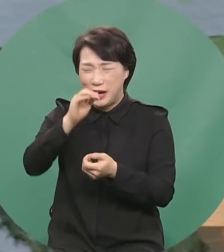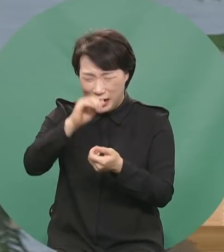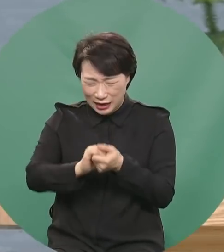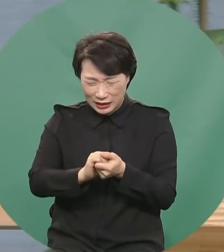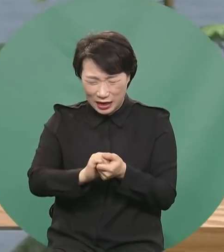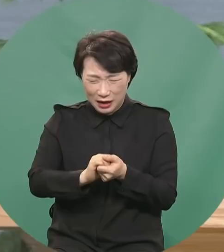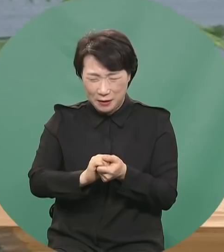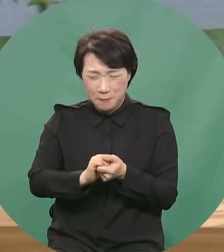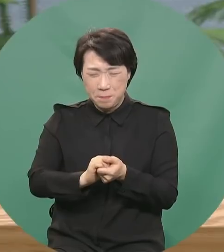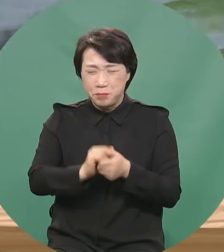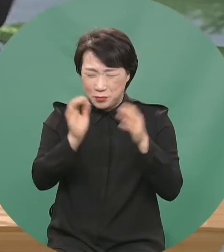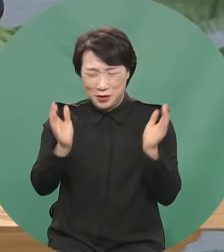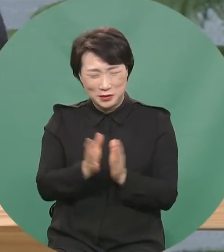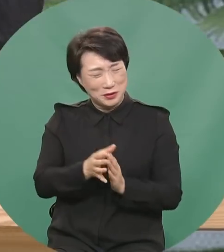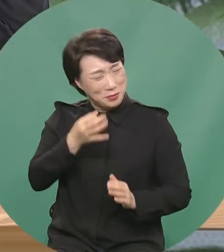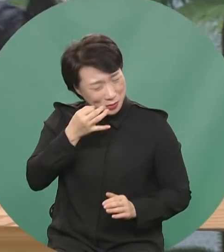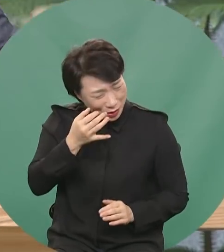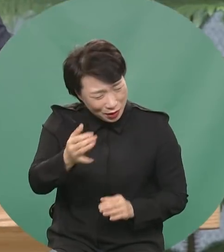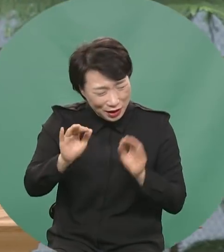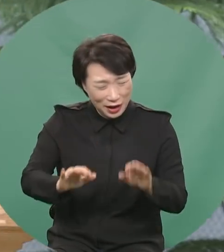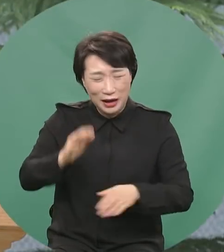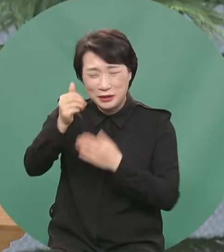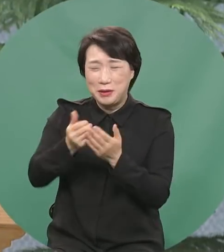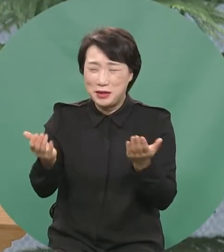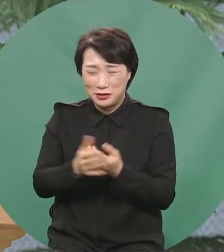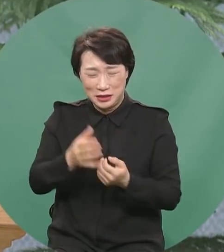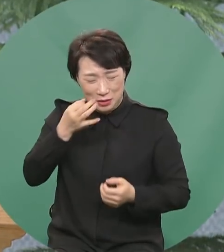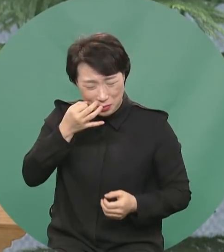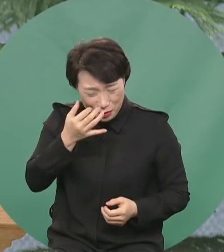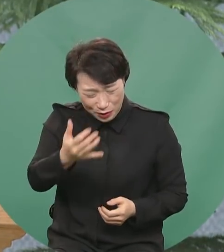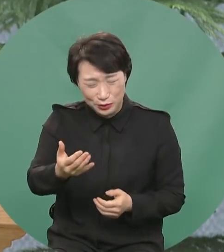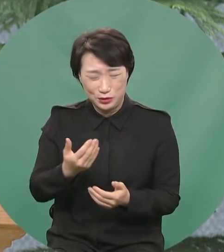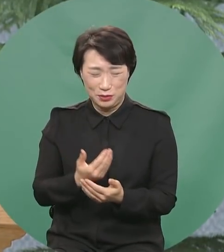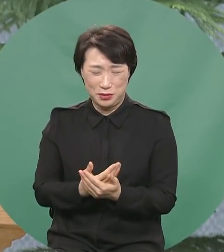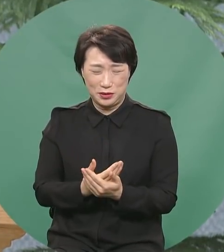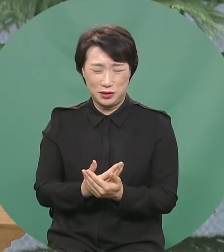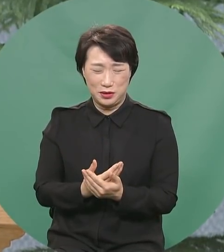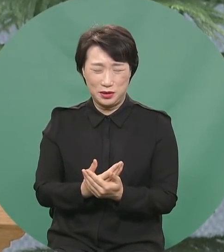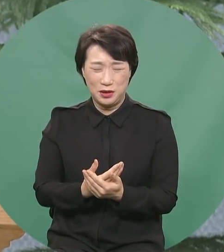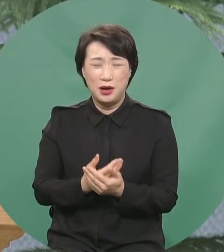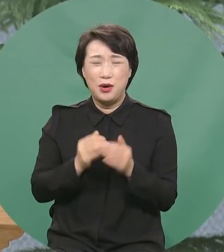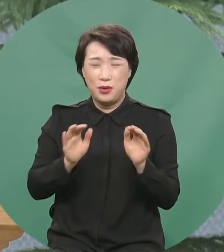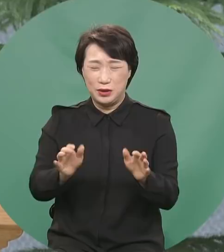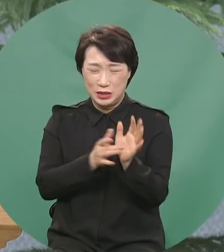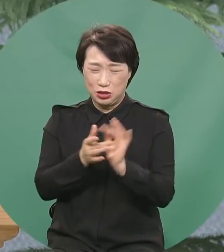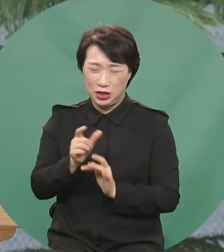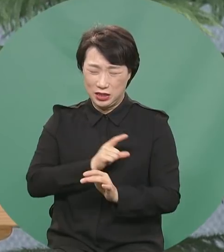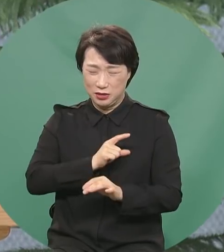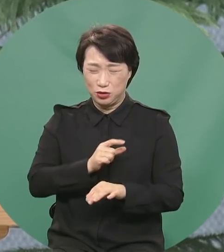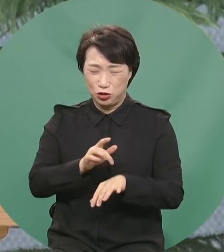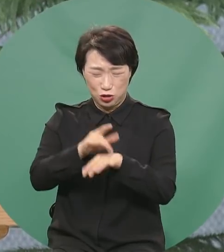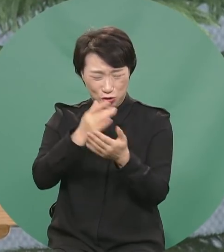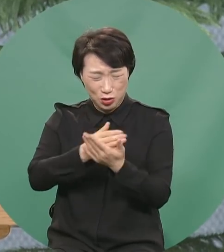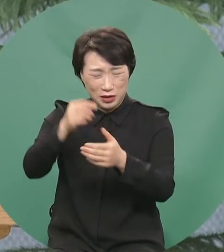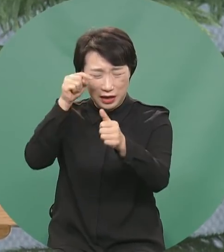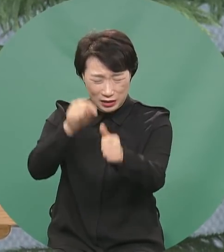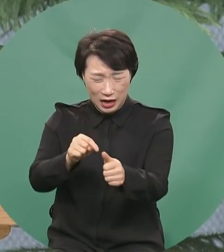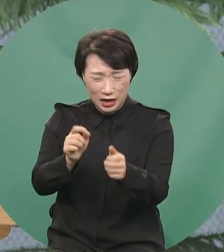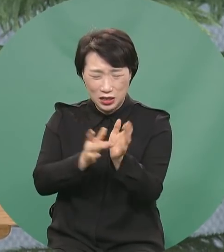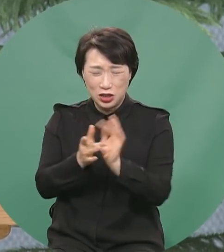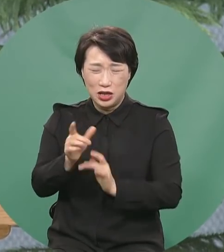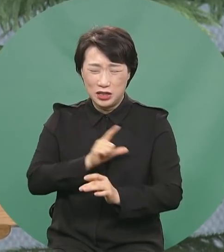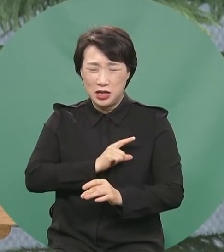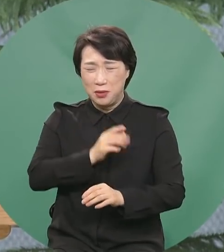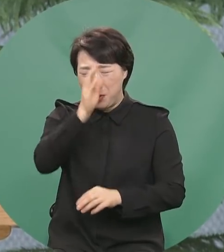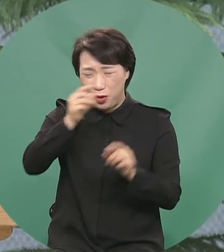한계를 보여주시옵소서. 하나님의 역사를 보여주시옵소서. 내 이름으로 귀신 쫓아내라. 내 이름으로